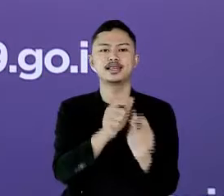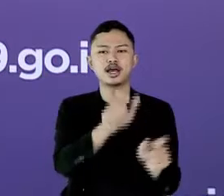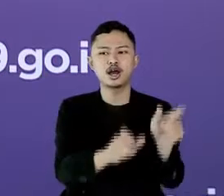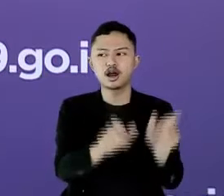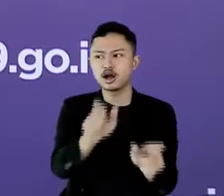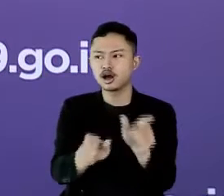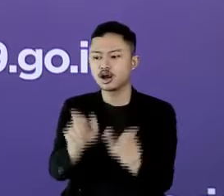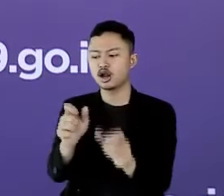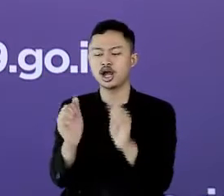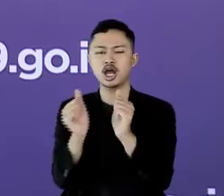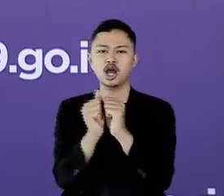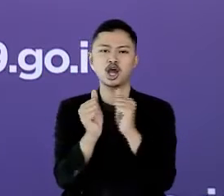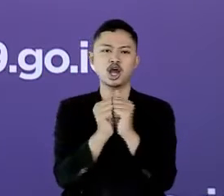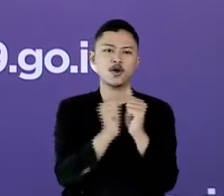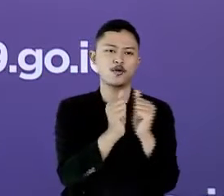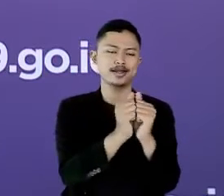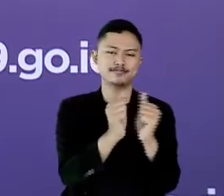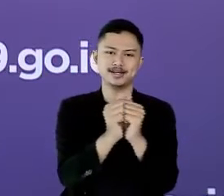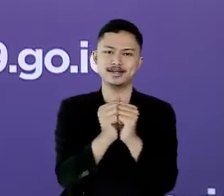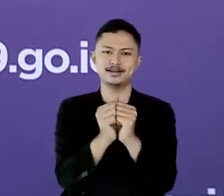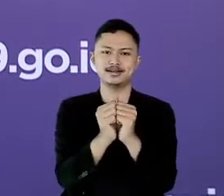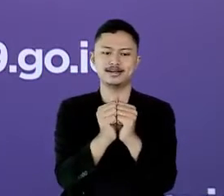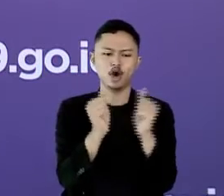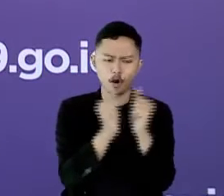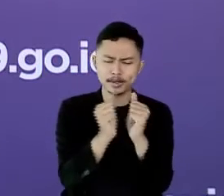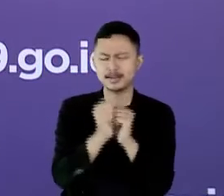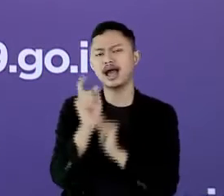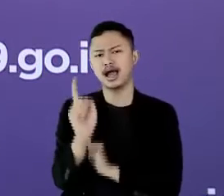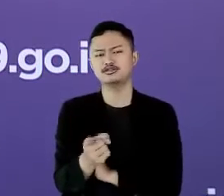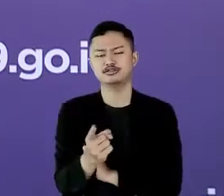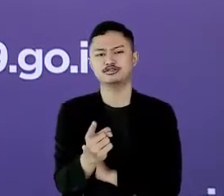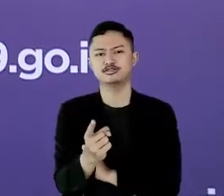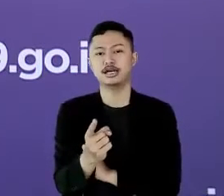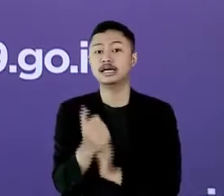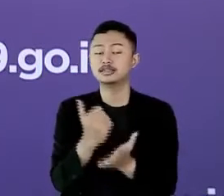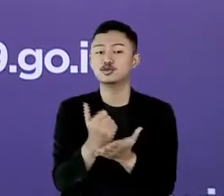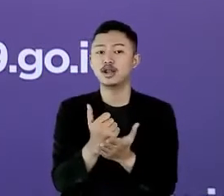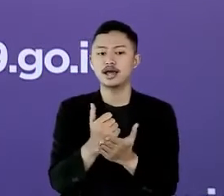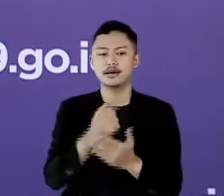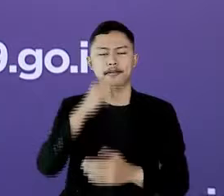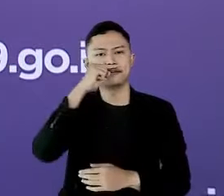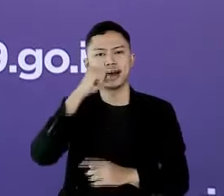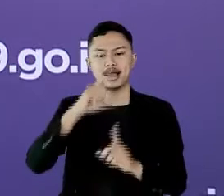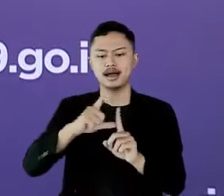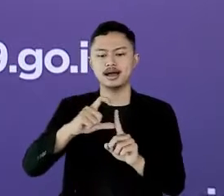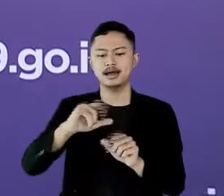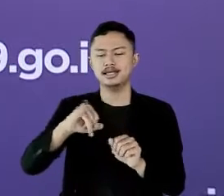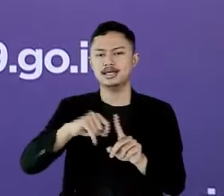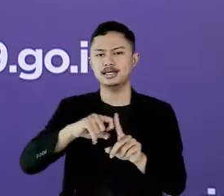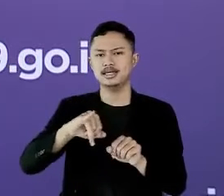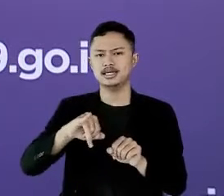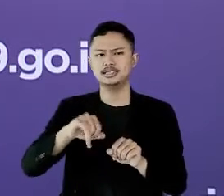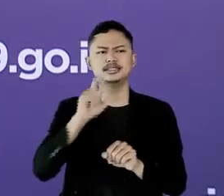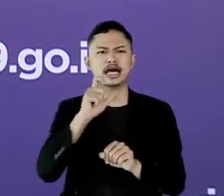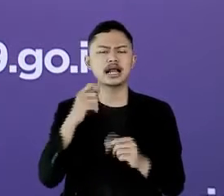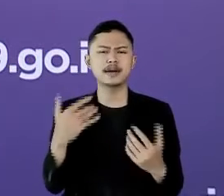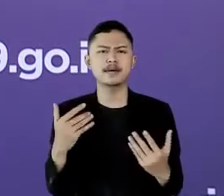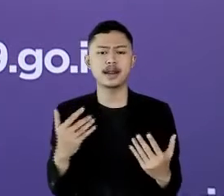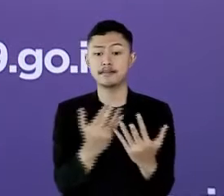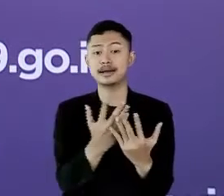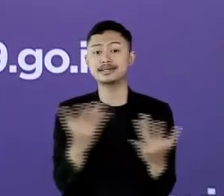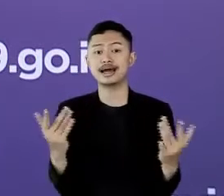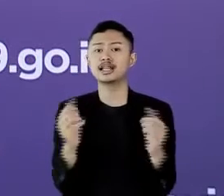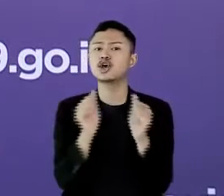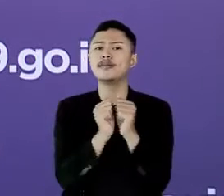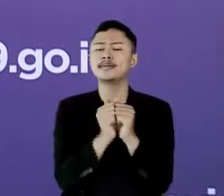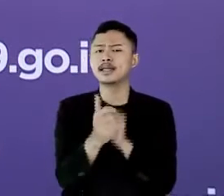terutama yang berkaitan dengan bepergian. Nah, bagaimana sebetulnya, Pak Diki, agar masyarakat bijak melihat situasi dan